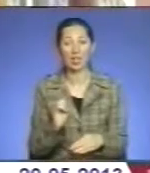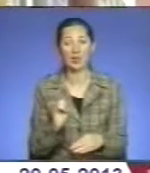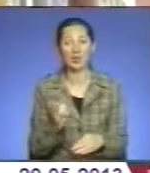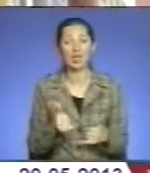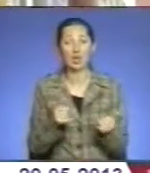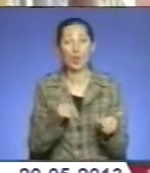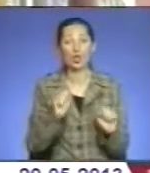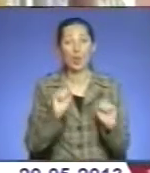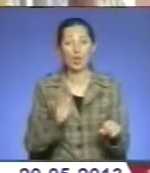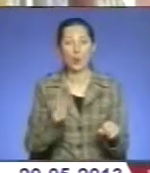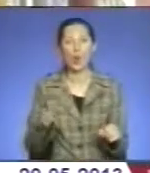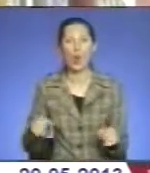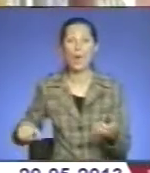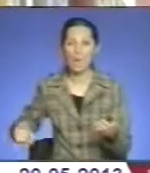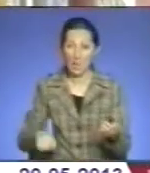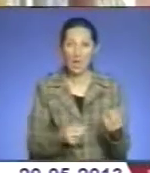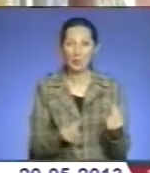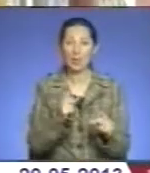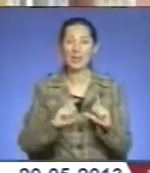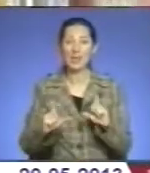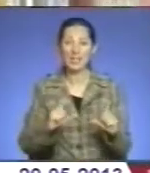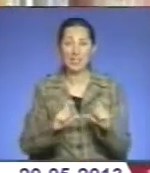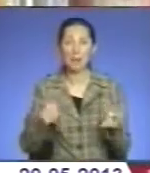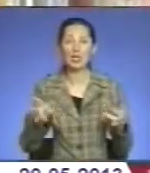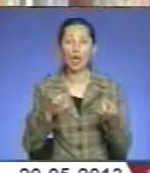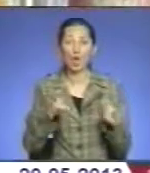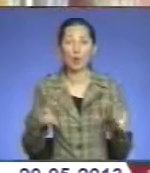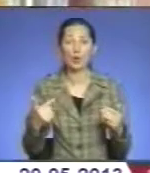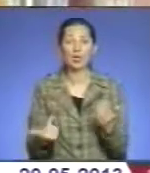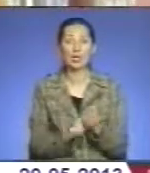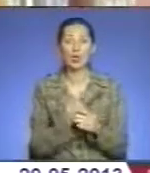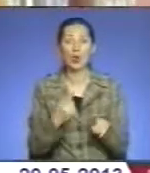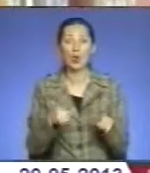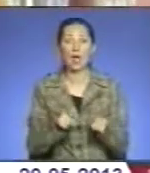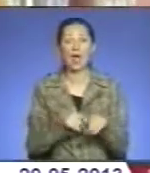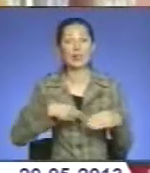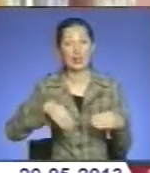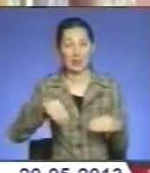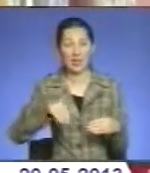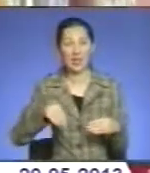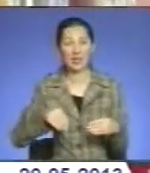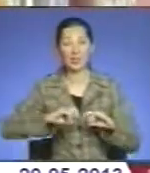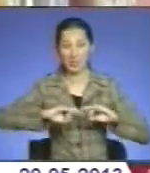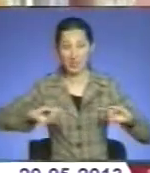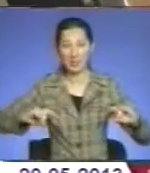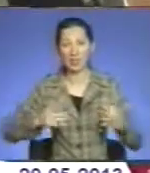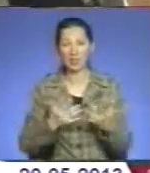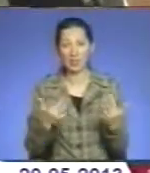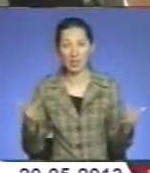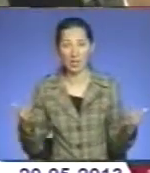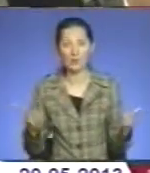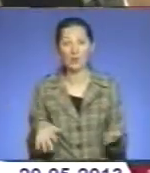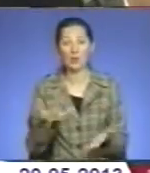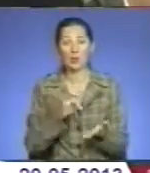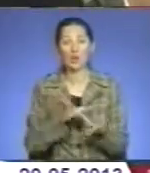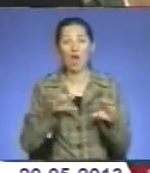щоб можна було б і більярд пограти, і шахматний клуб, і знову таки теніс настільний і так далі. Міський